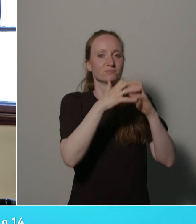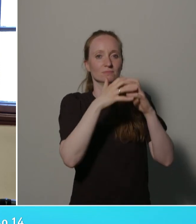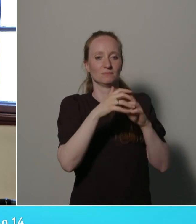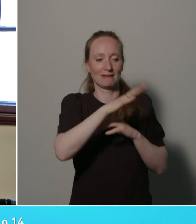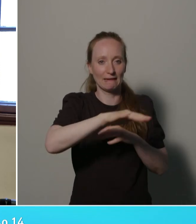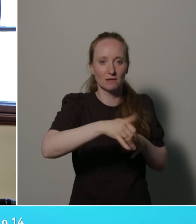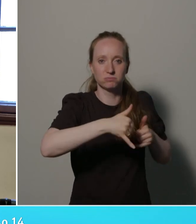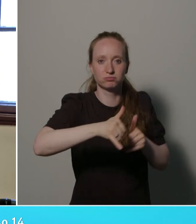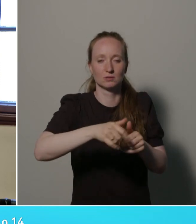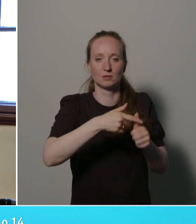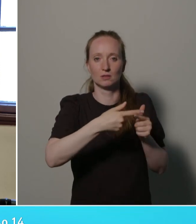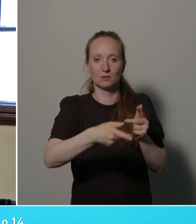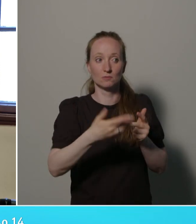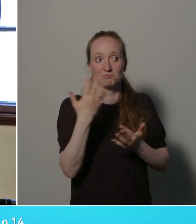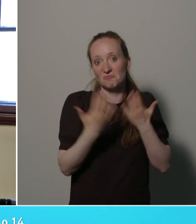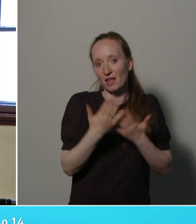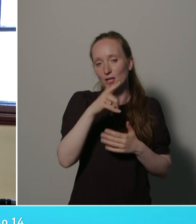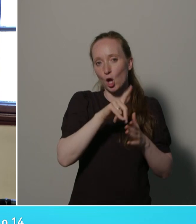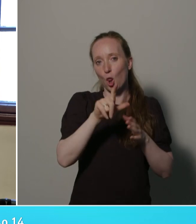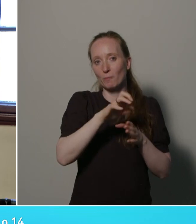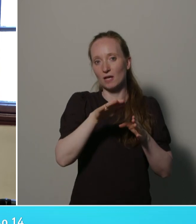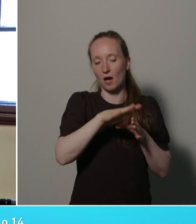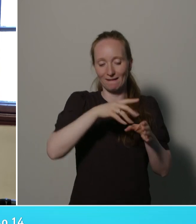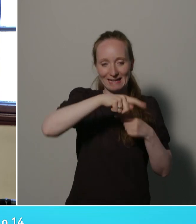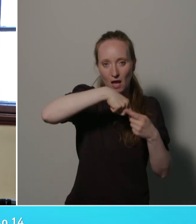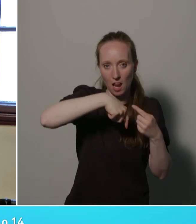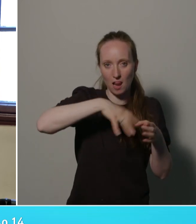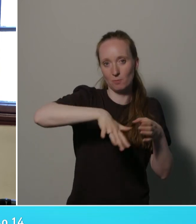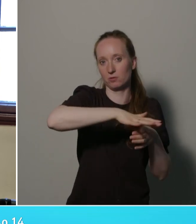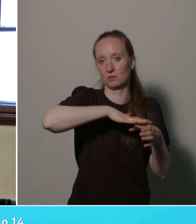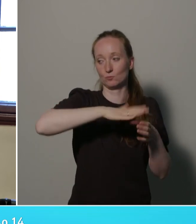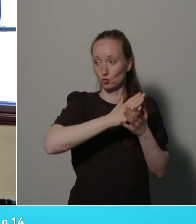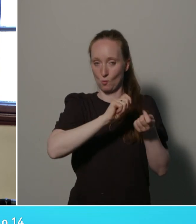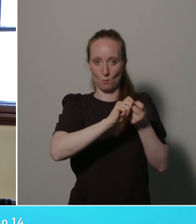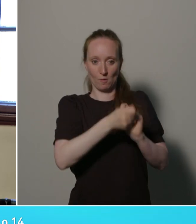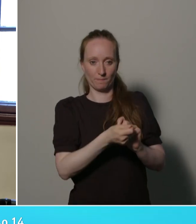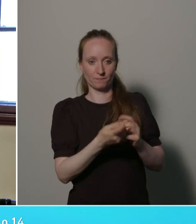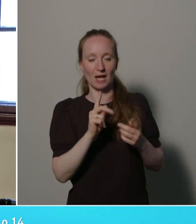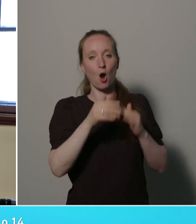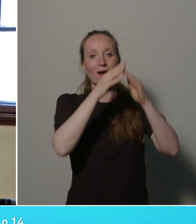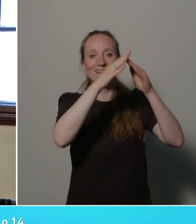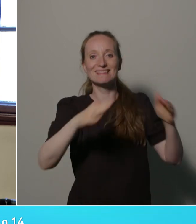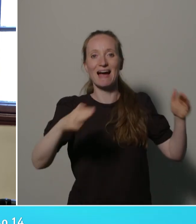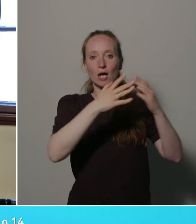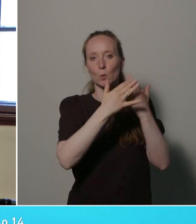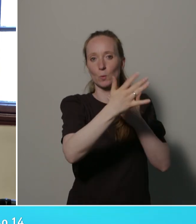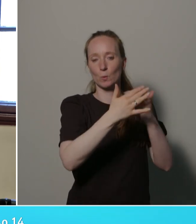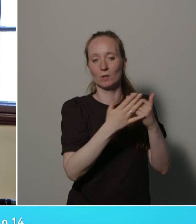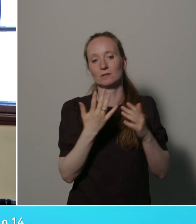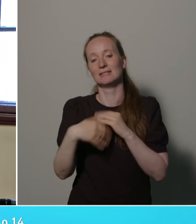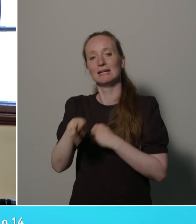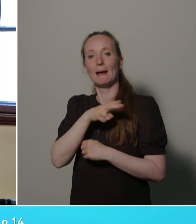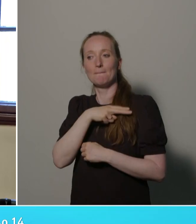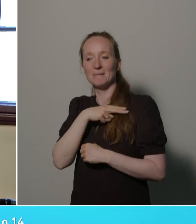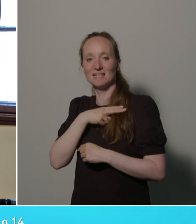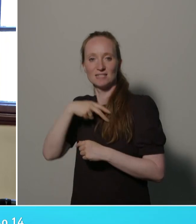innerhalb Lobedas passieren kann. Ja, auch der Punkt Dachbegrünung. Unser Ministerpräsident war ja auch ganz begeistert von einer Firma in Jena,